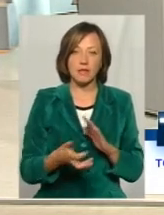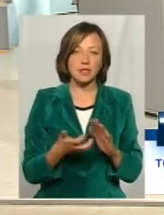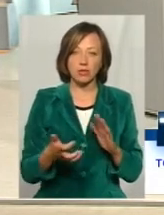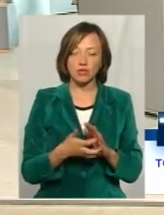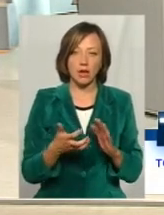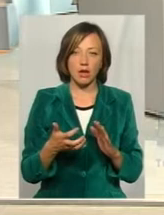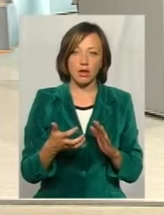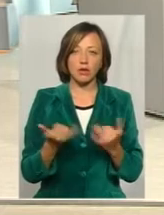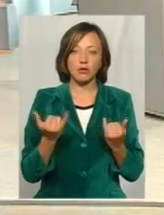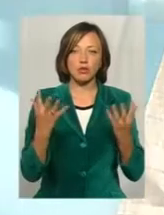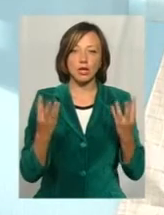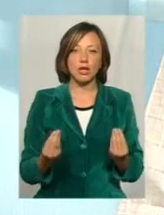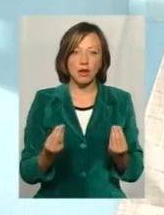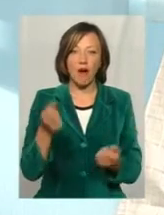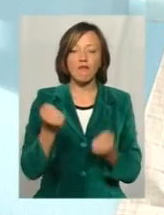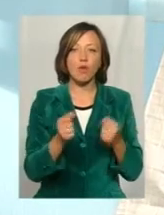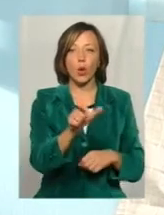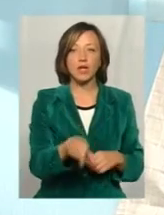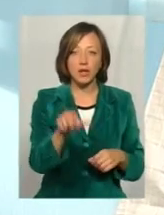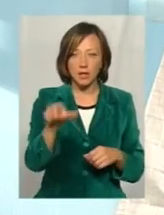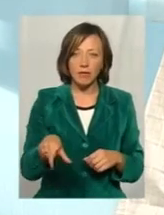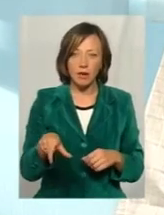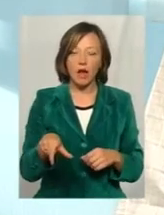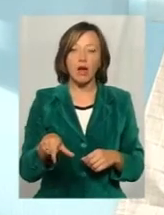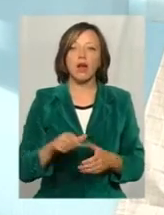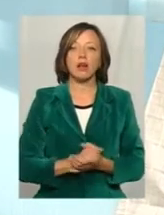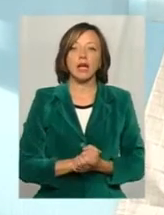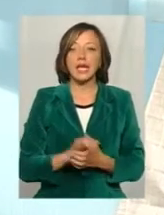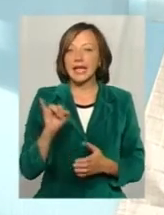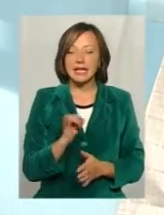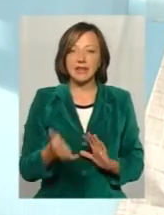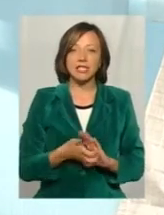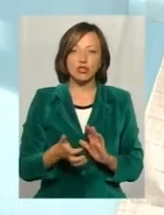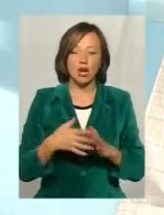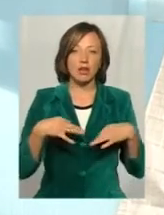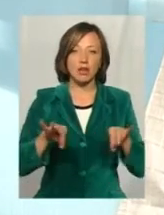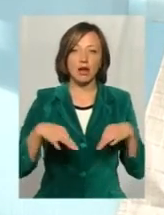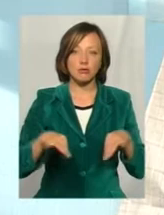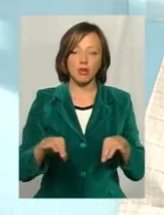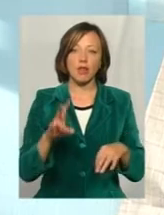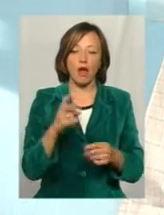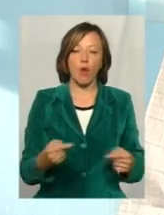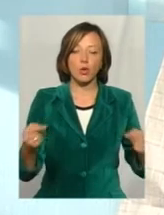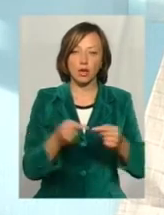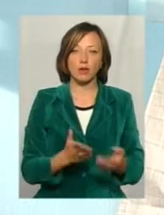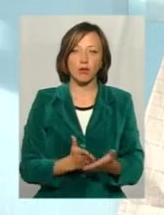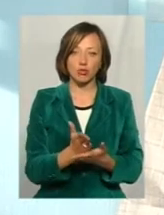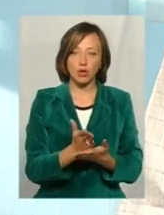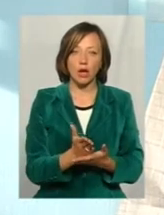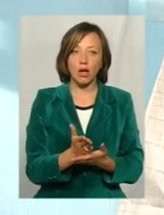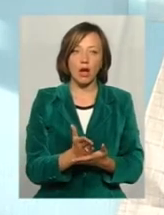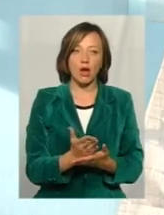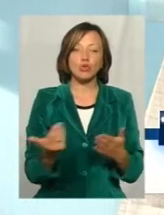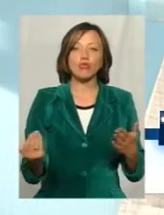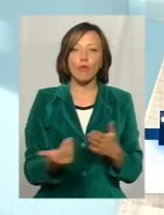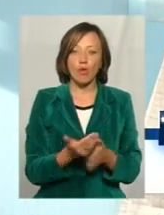вистачає на сьогоднішній день водіїв і не вистачає транспортних засобів на конкретних маршрутах. З новою